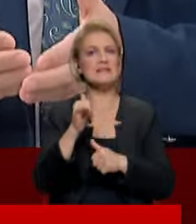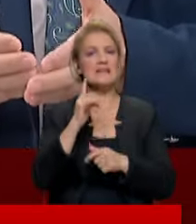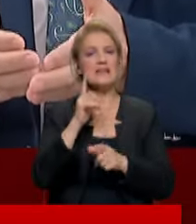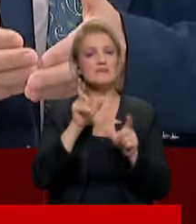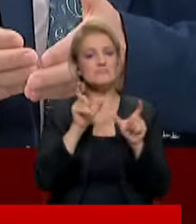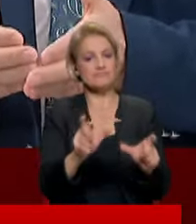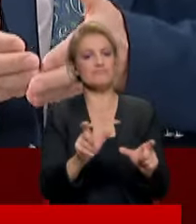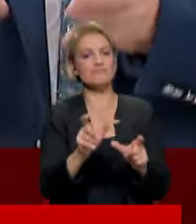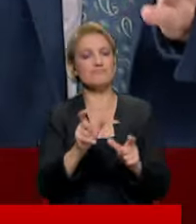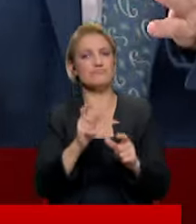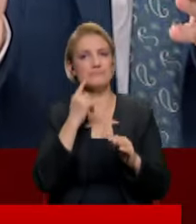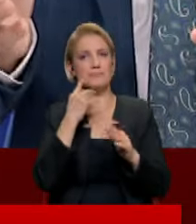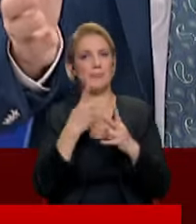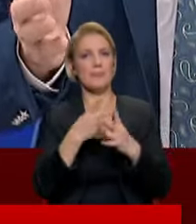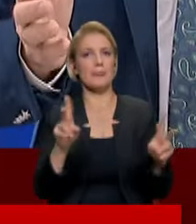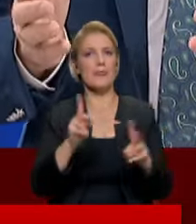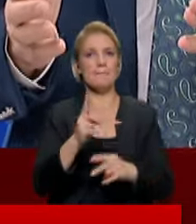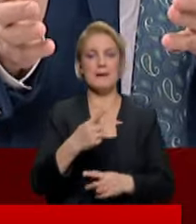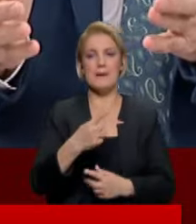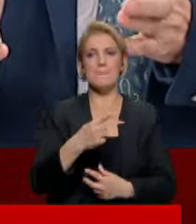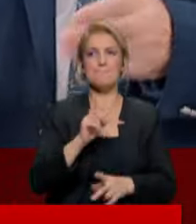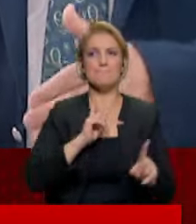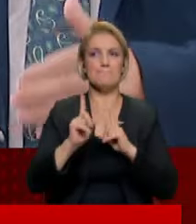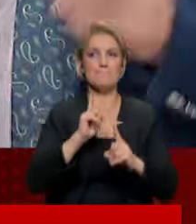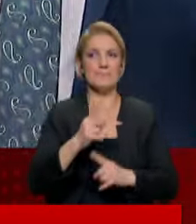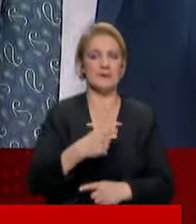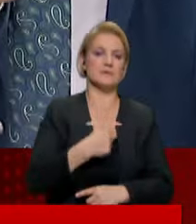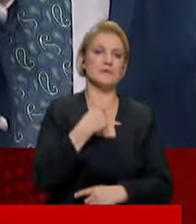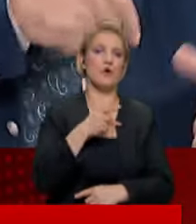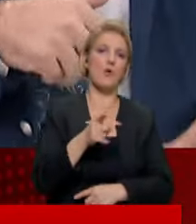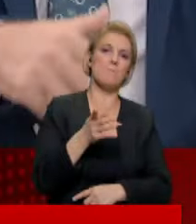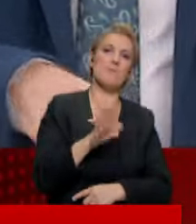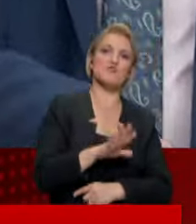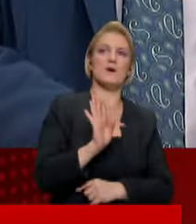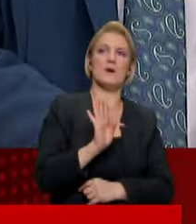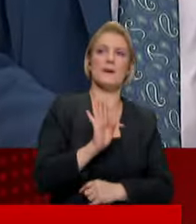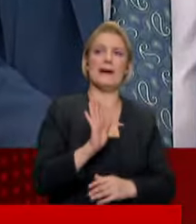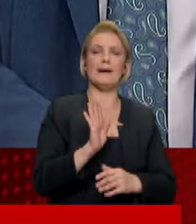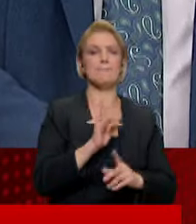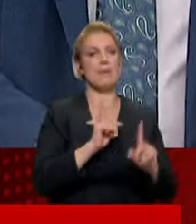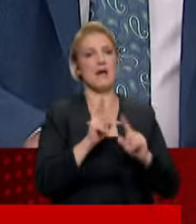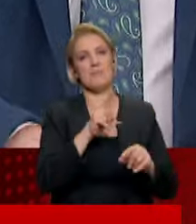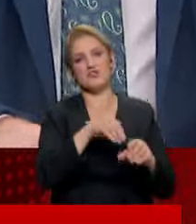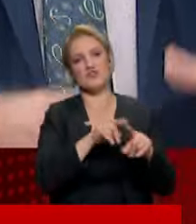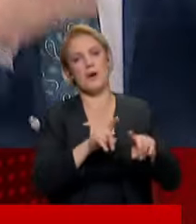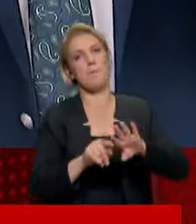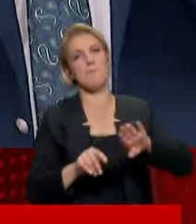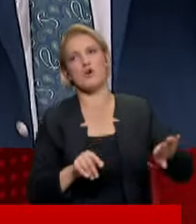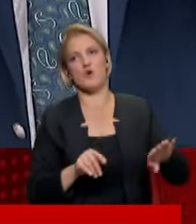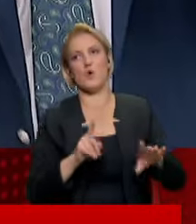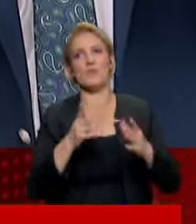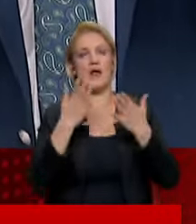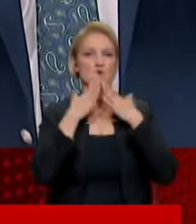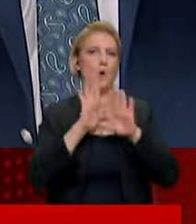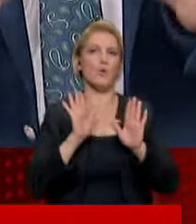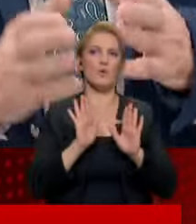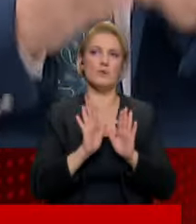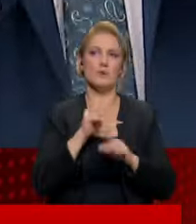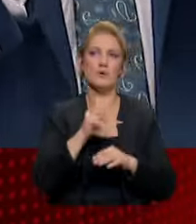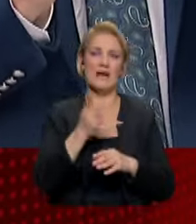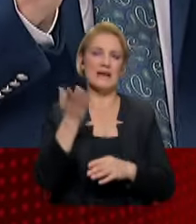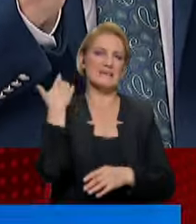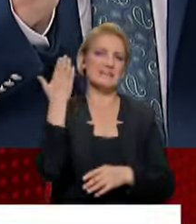izin verilecek ama bir mahkemede kravat taktı diye ceket giy o yargılanırken Onlar artık yok aslında